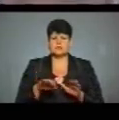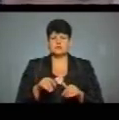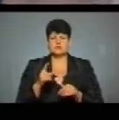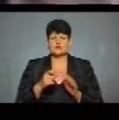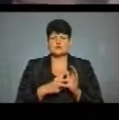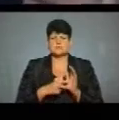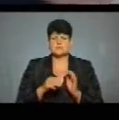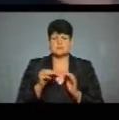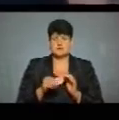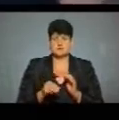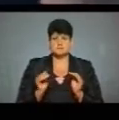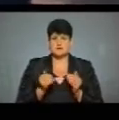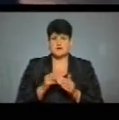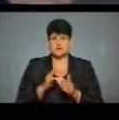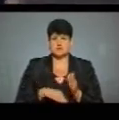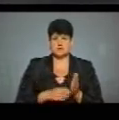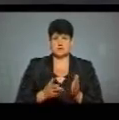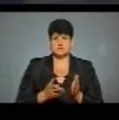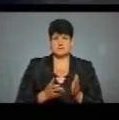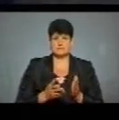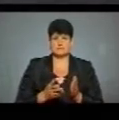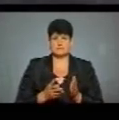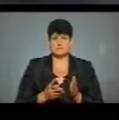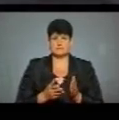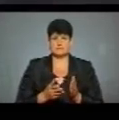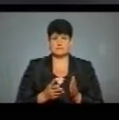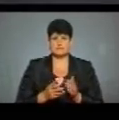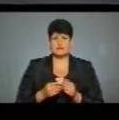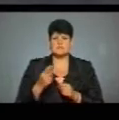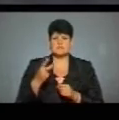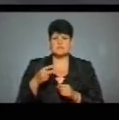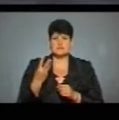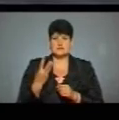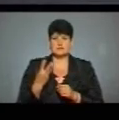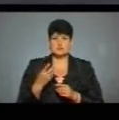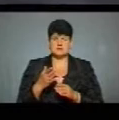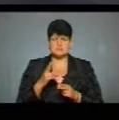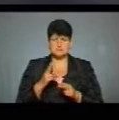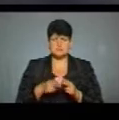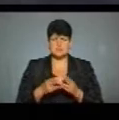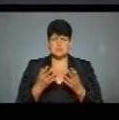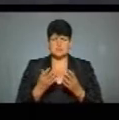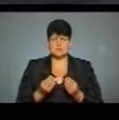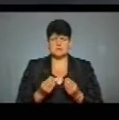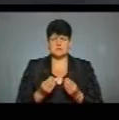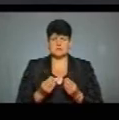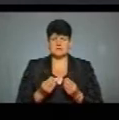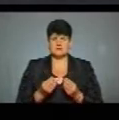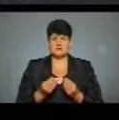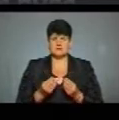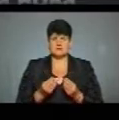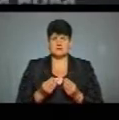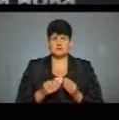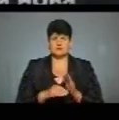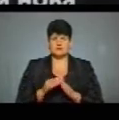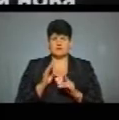штраф. Тем, слышите, кто... Брашман? Да, да. Он мне говорит, до 23-го у нас крайний день. Да. Вы должны договориться с полицией, продлить вам еще, да. Пока новая